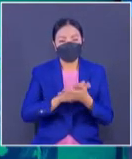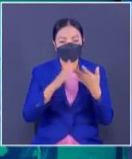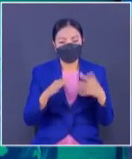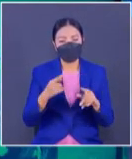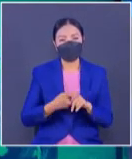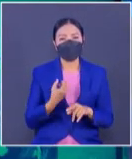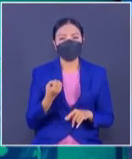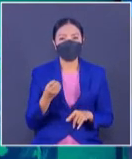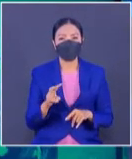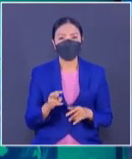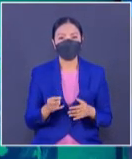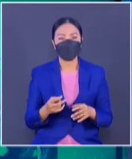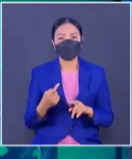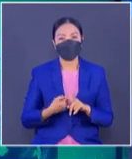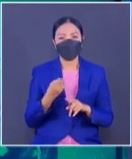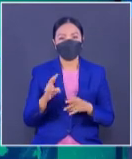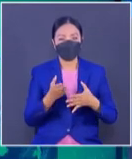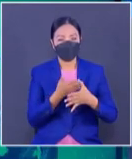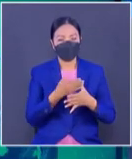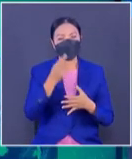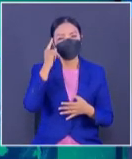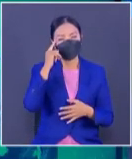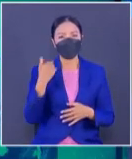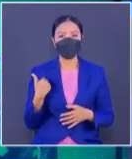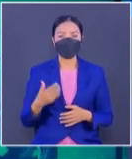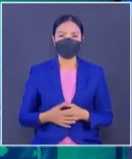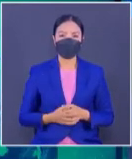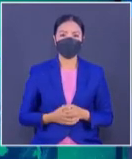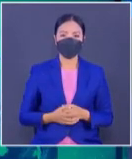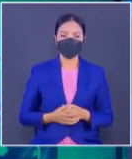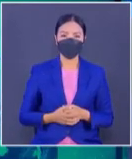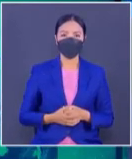นี้ช่วงต้นเดือนเนี่ยก็น่าจะมีความเคลื่อนไหวเพิ่มมากขึ้นเรื่อยๆนะฮะเดี๋ยวติดตามกัน